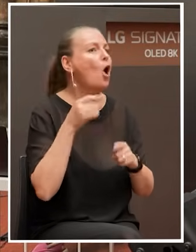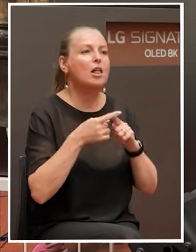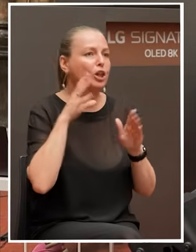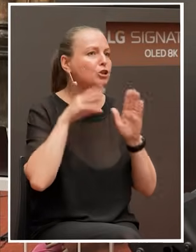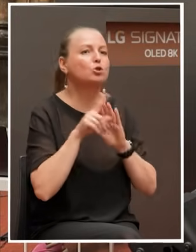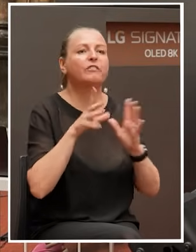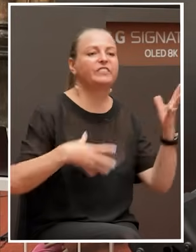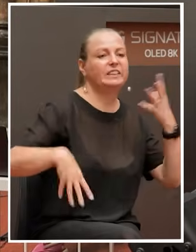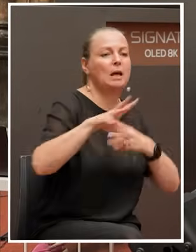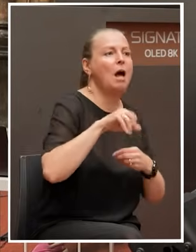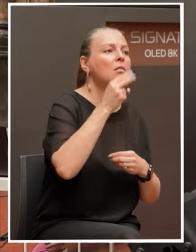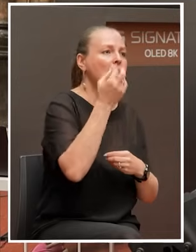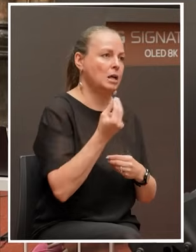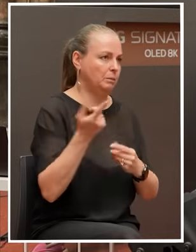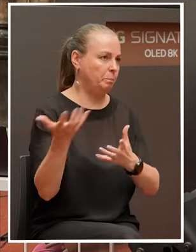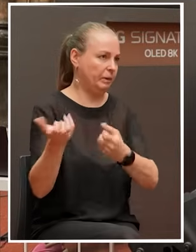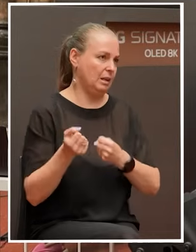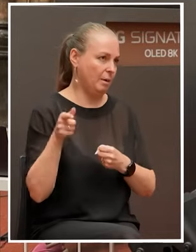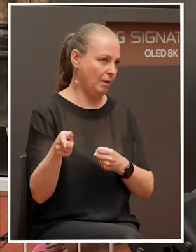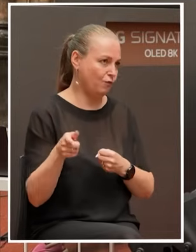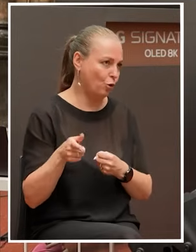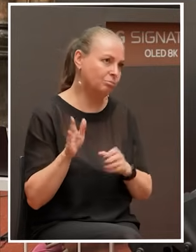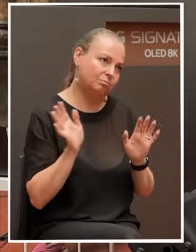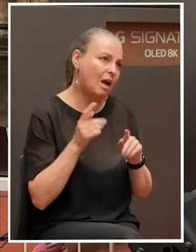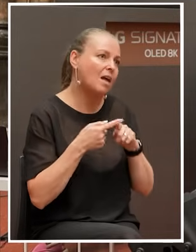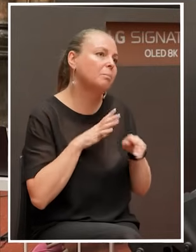принимала вся нация. Это процесс постепенный.